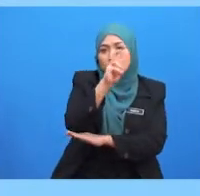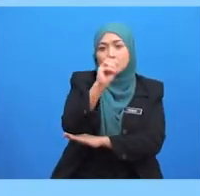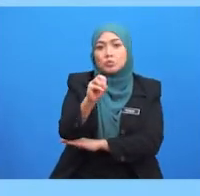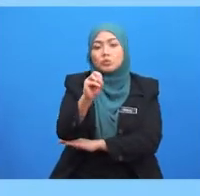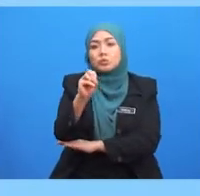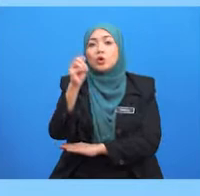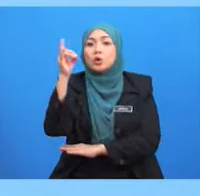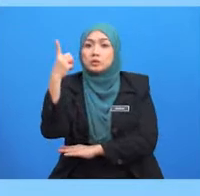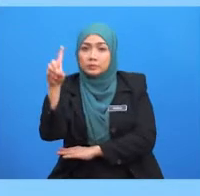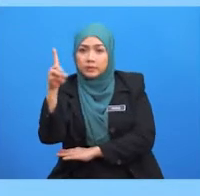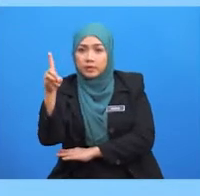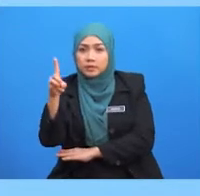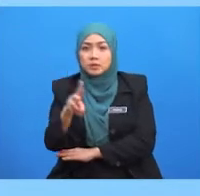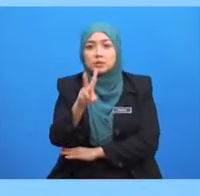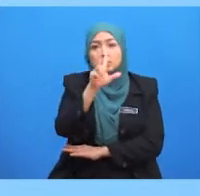adalah